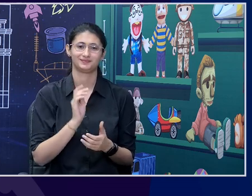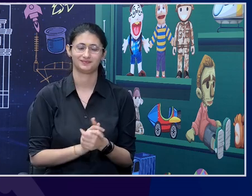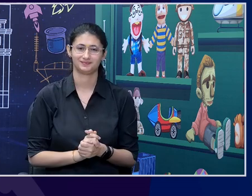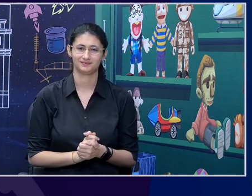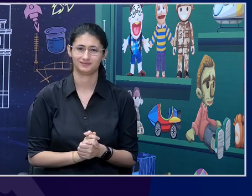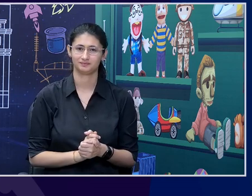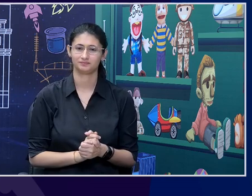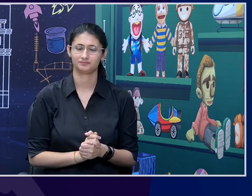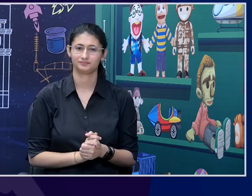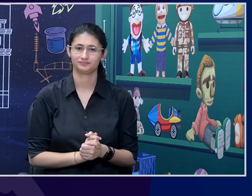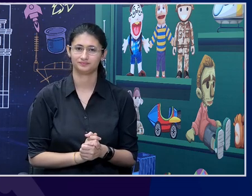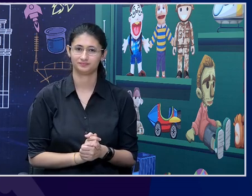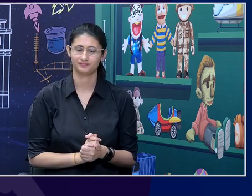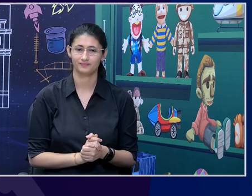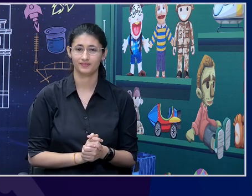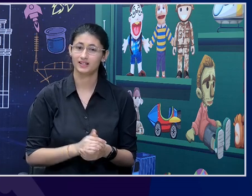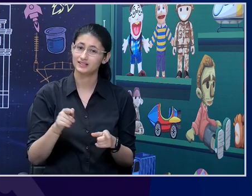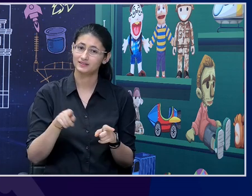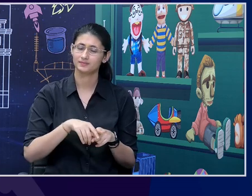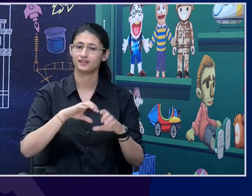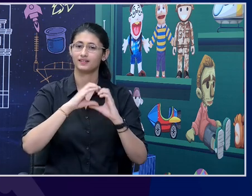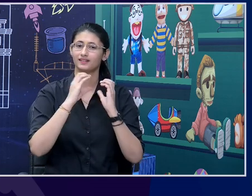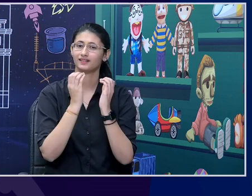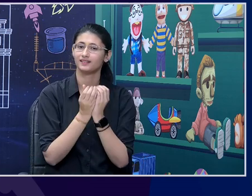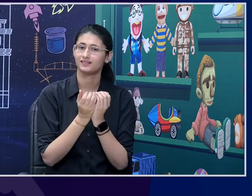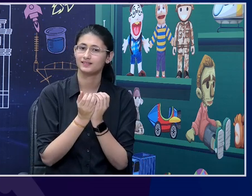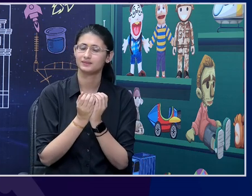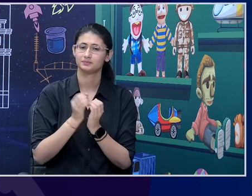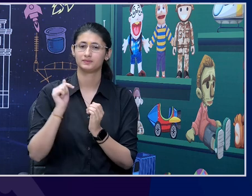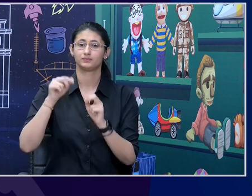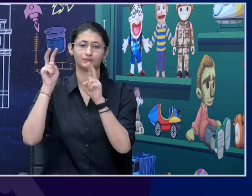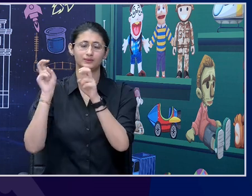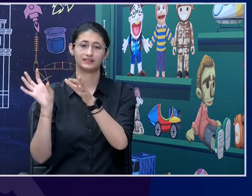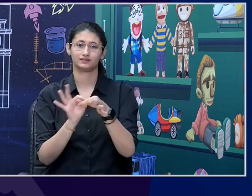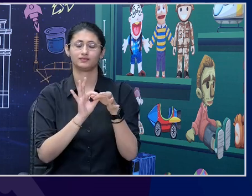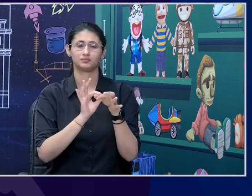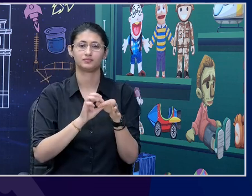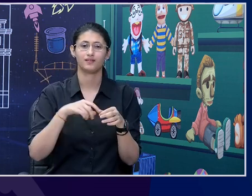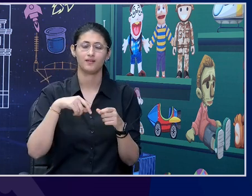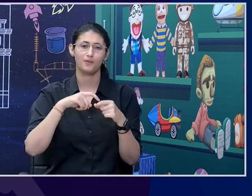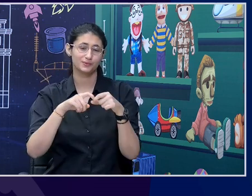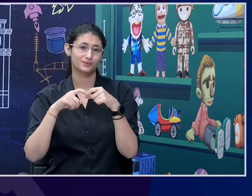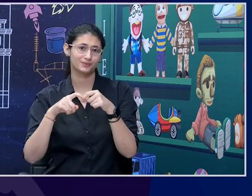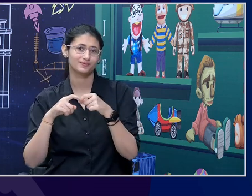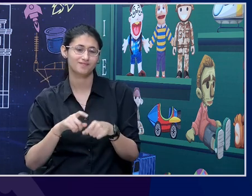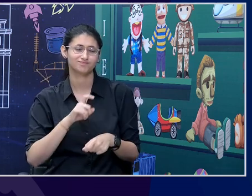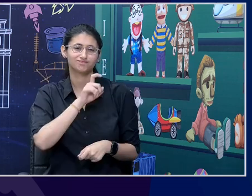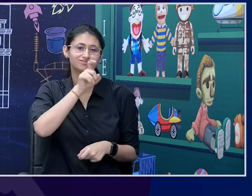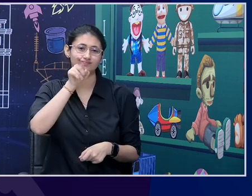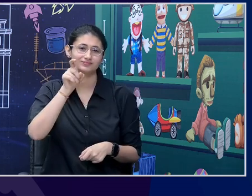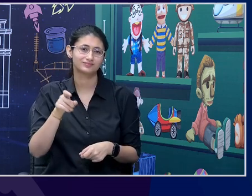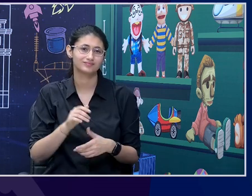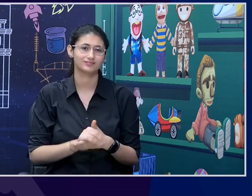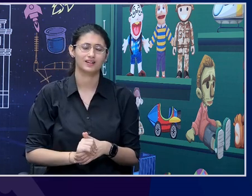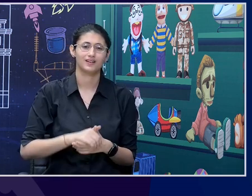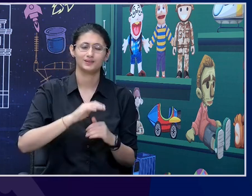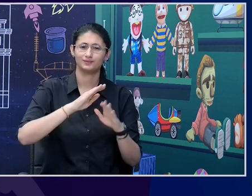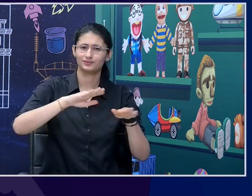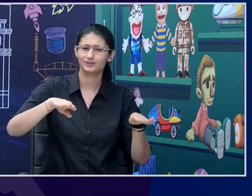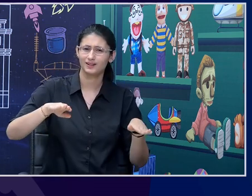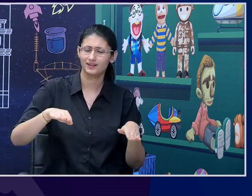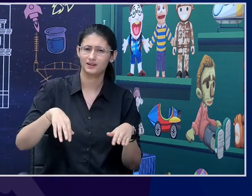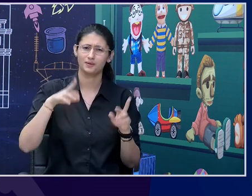इसी तरह हम कक्षा में बच्चों से उनसे जुड़े सवाल पूछ सकते हैं बच्चों में उम्मीद करती हूं की आप भी इसके जवाब दे रहे होंगे की